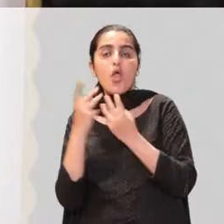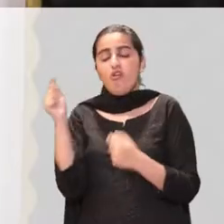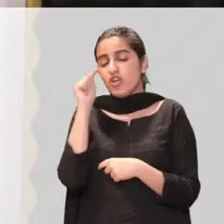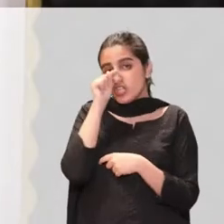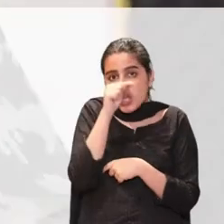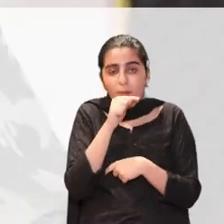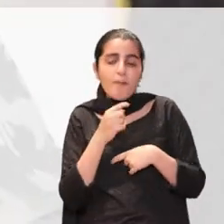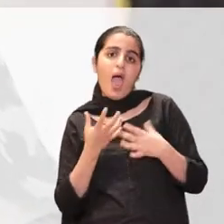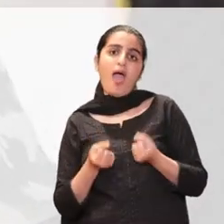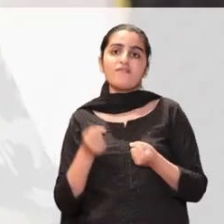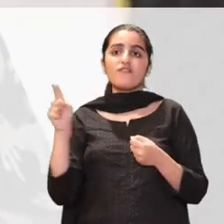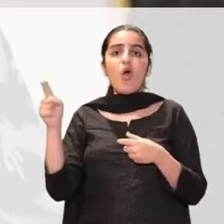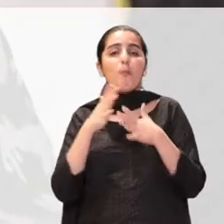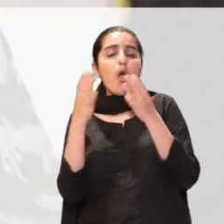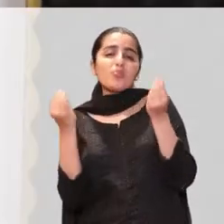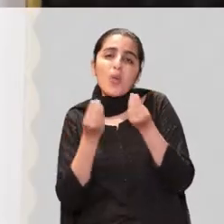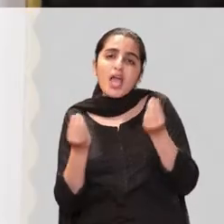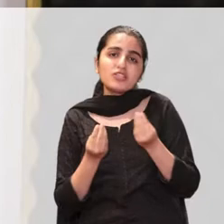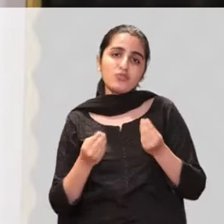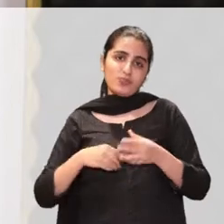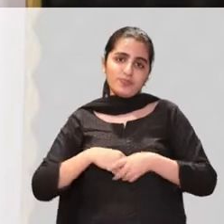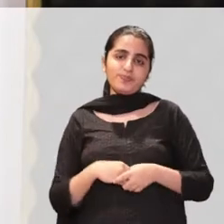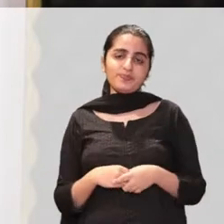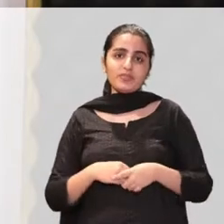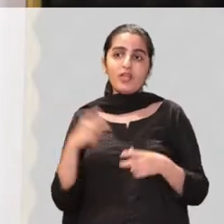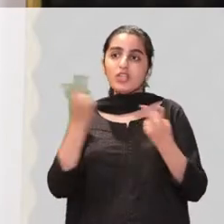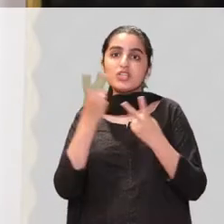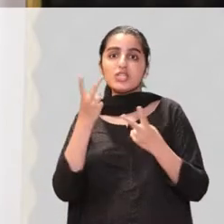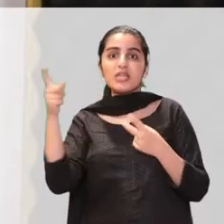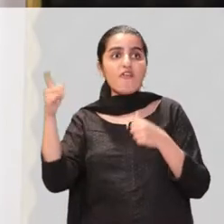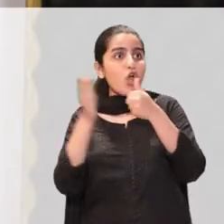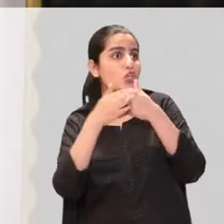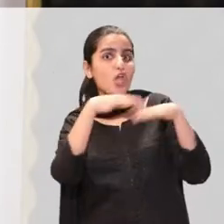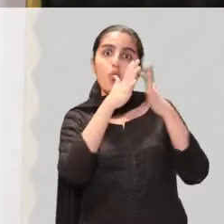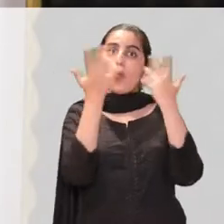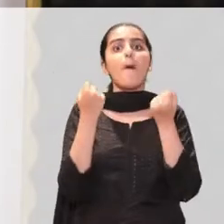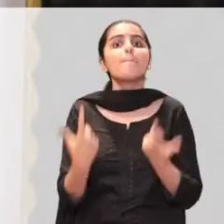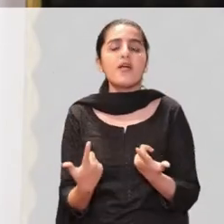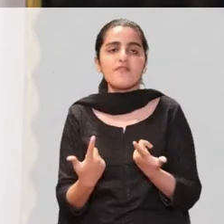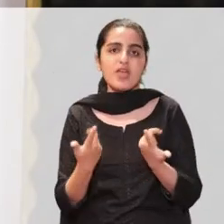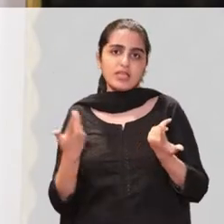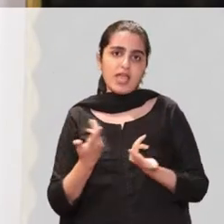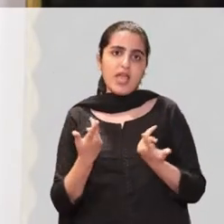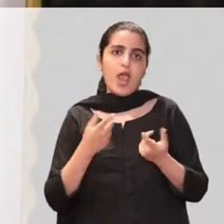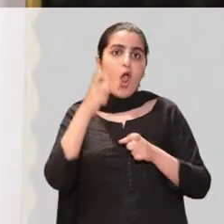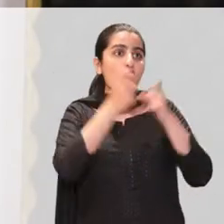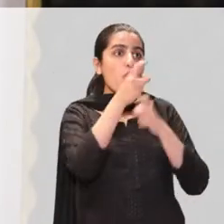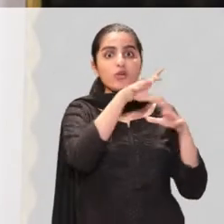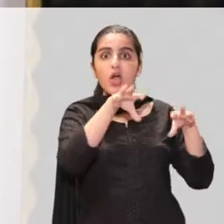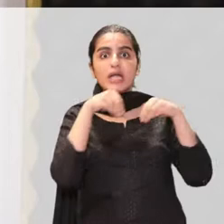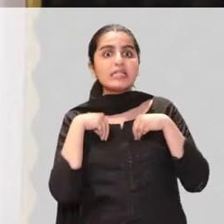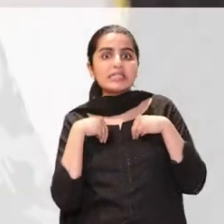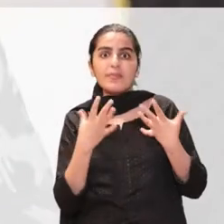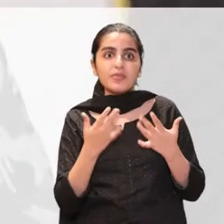ऐसे में अंडे ला सकता हूं मैं दूं ला सकूं आर यू आर जैसी बीवी किसी को अगर मिल जाए अमीन को अकल वाला है क्यों